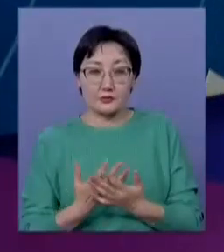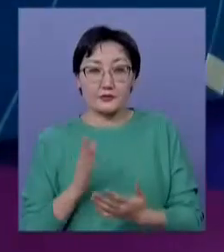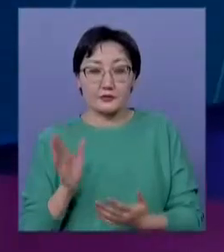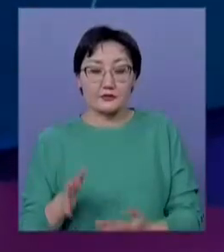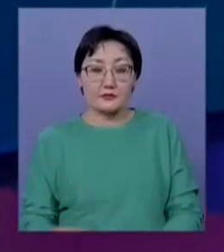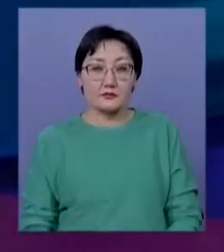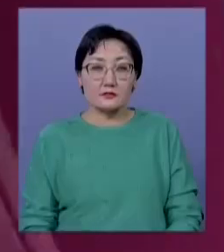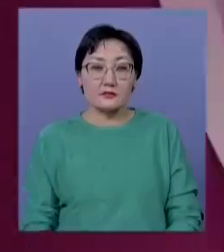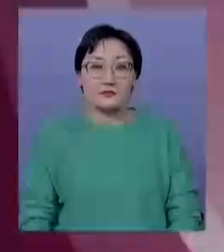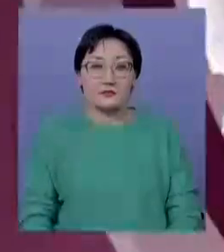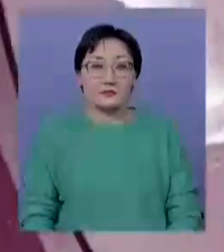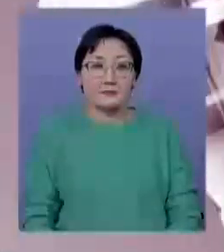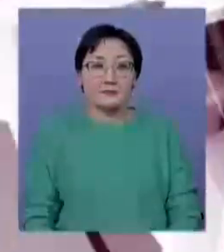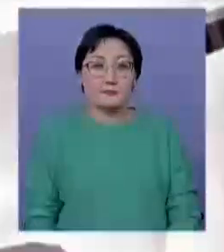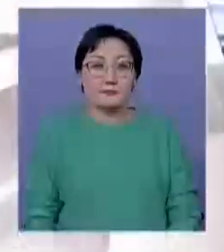көретіндеріңіз.